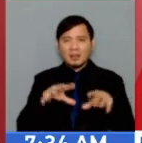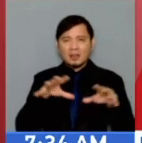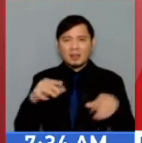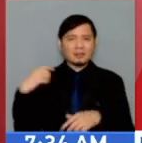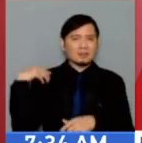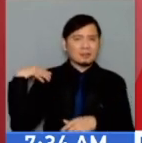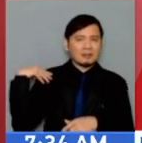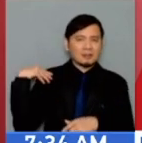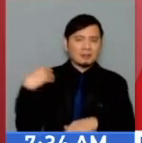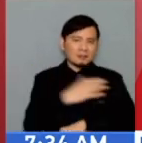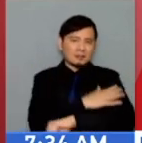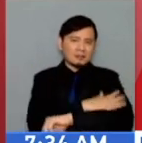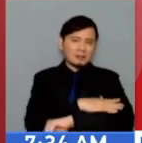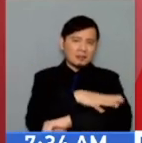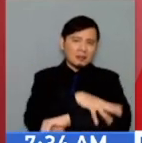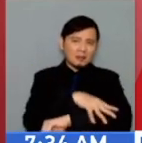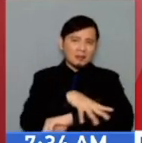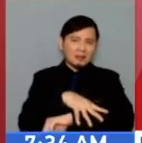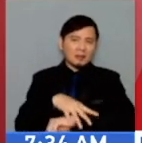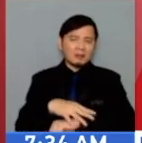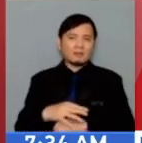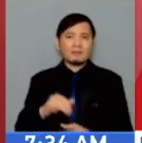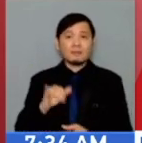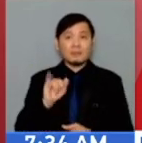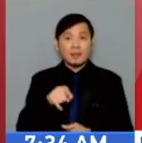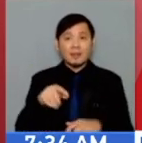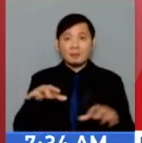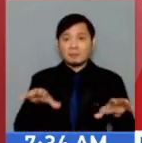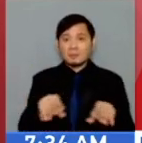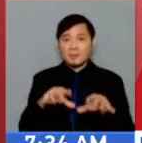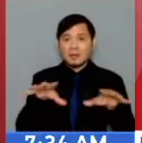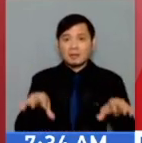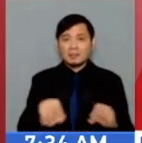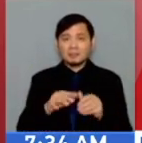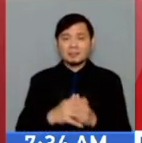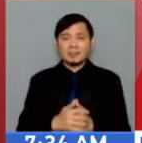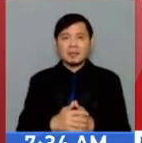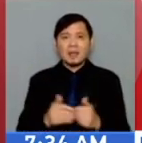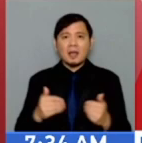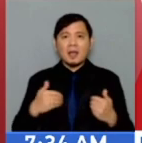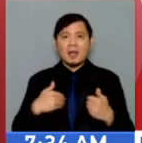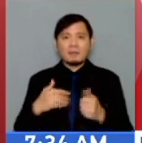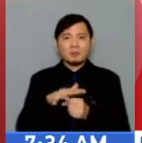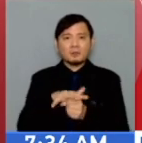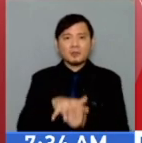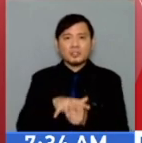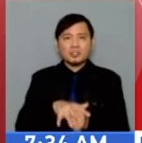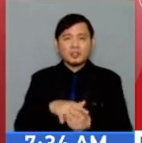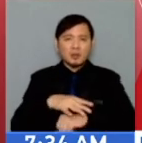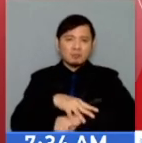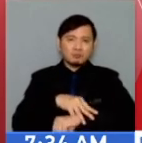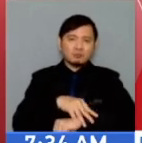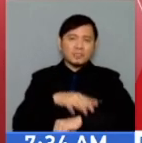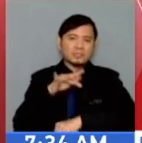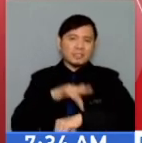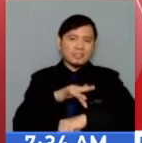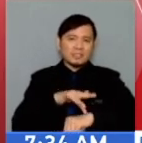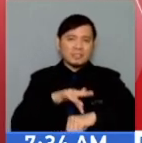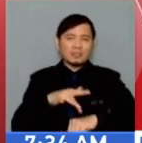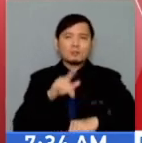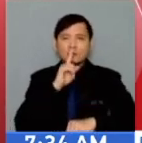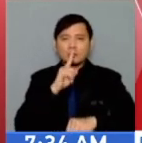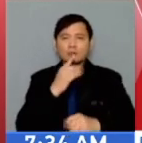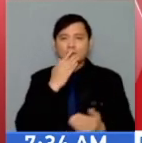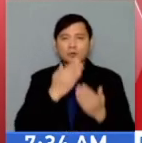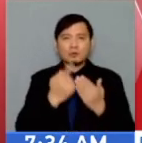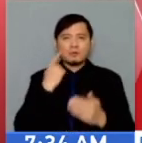same time, sabi niya, yung pagmamasahe, kasi may pressure yun, it's good for your pectoral muscles. Ah. So para